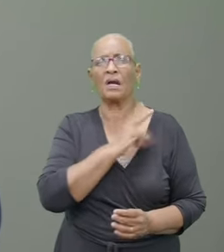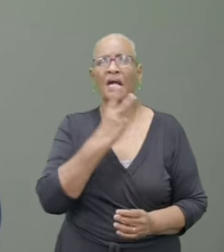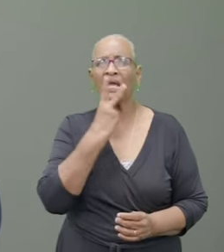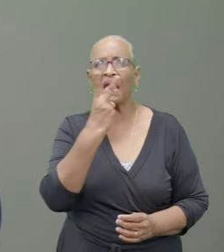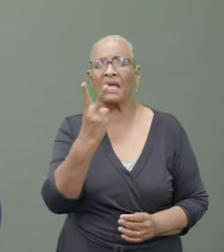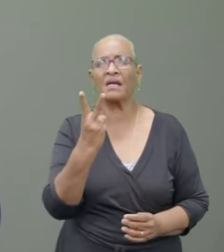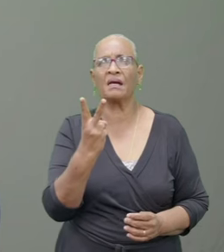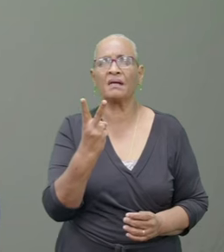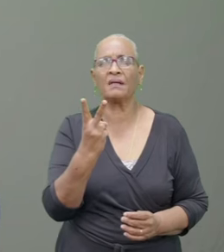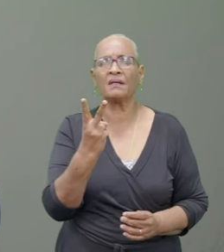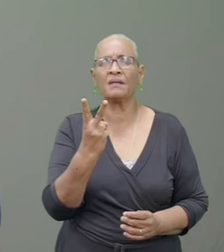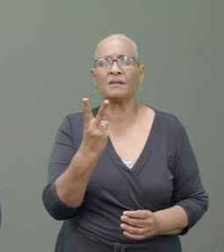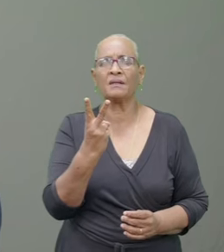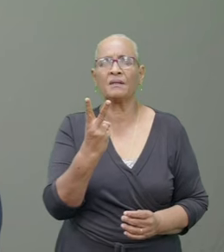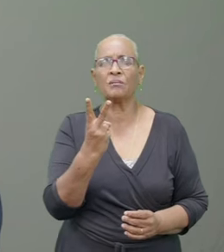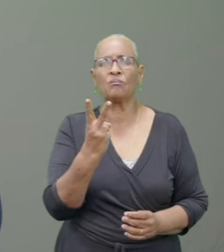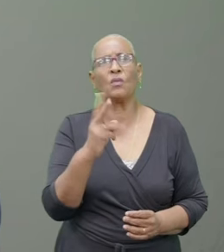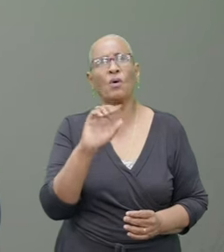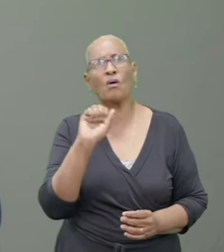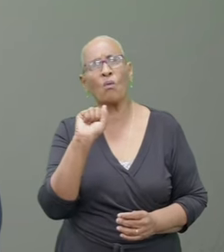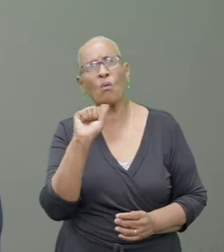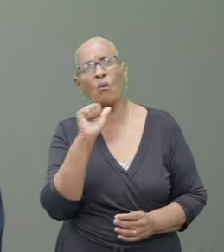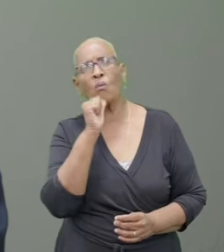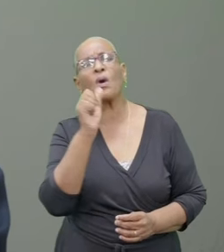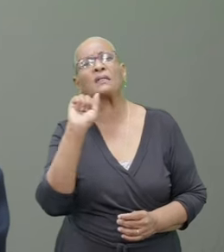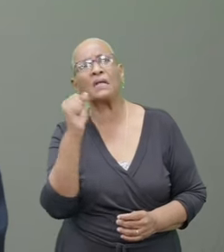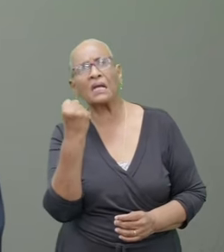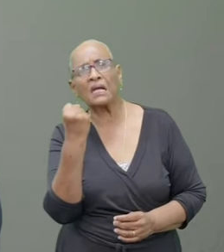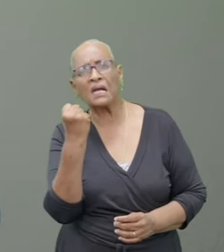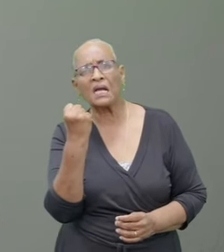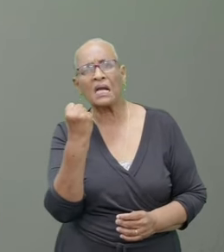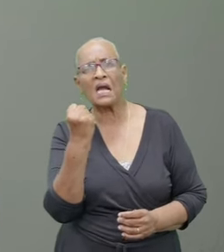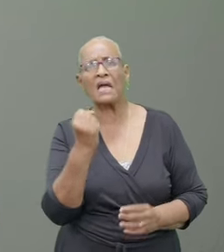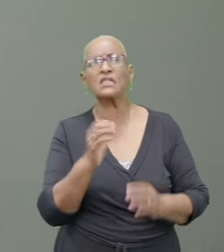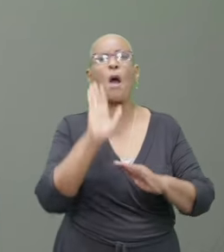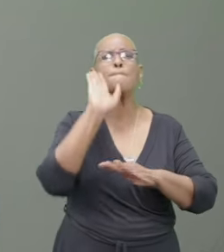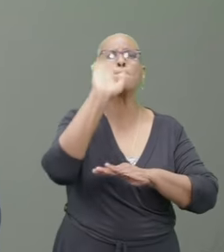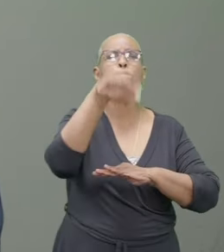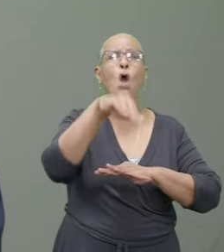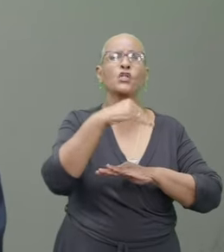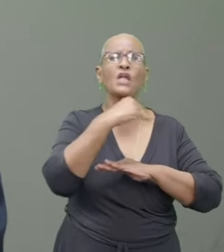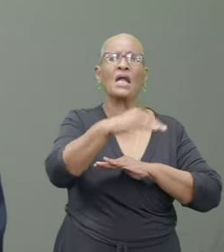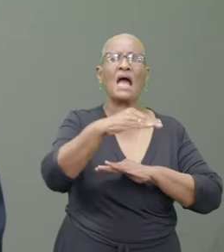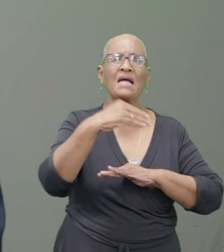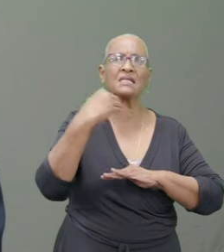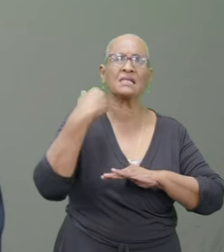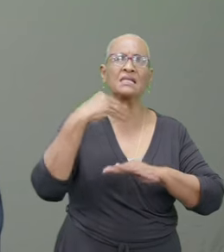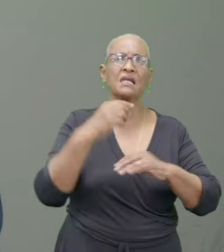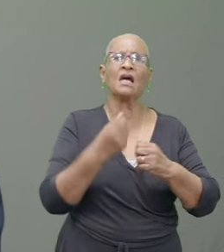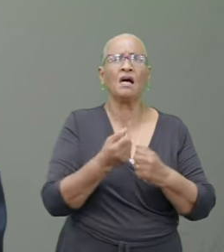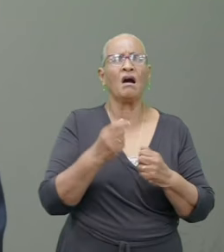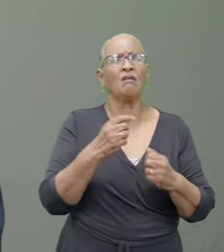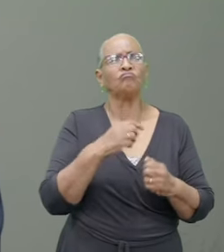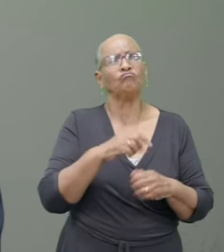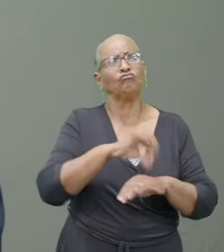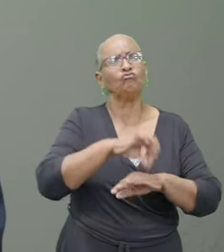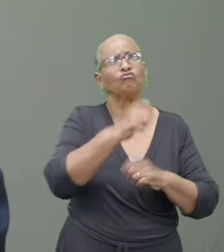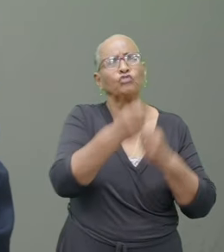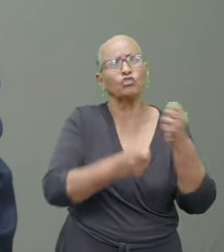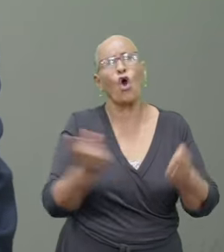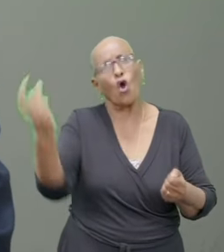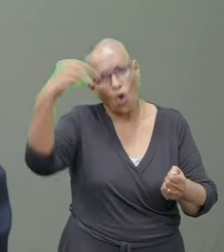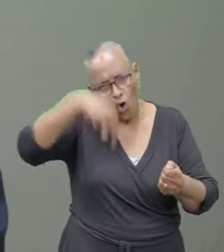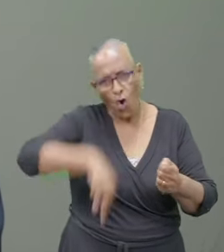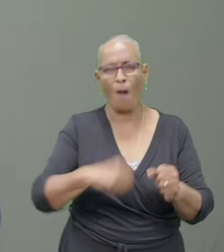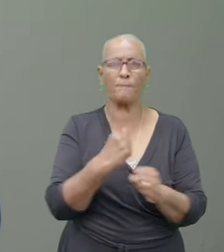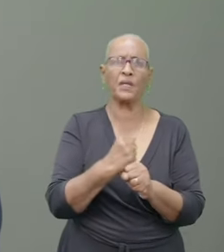wordt naar mogelijkheden van het recruteren van buitenlandse zorgwerkers. Er worden naar mogelijkheden gekeken om